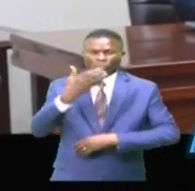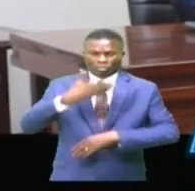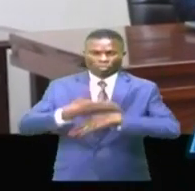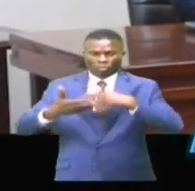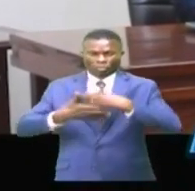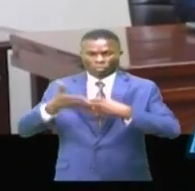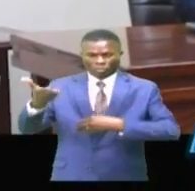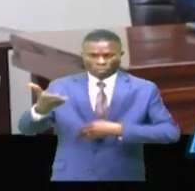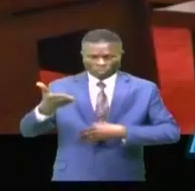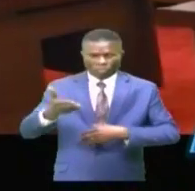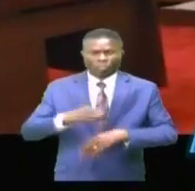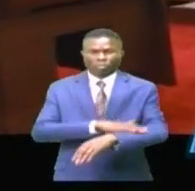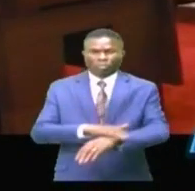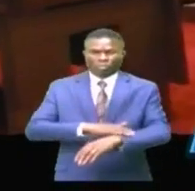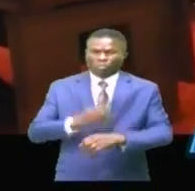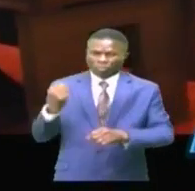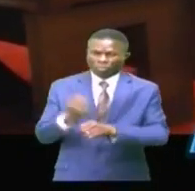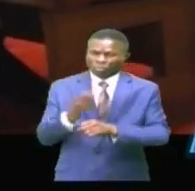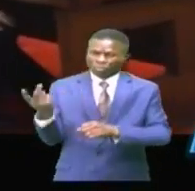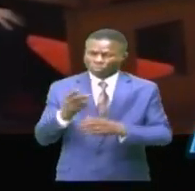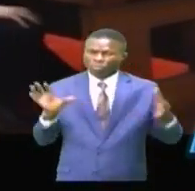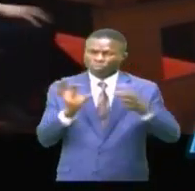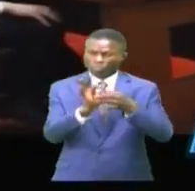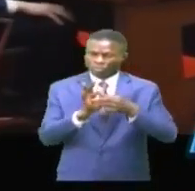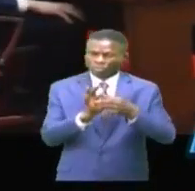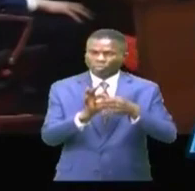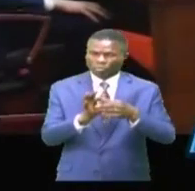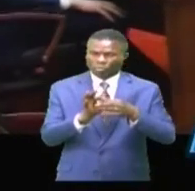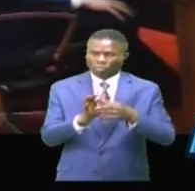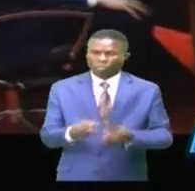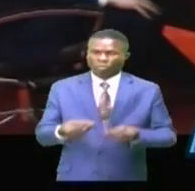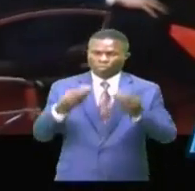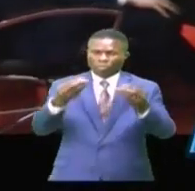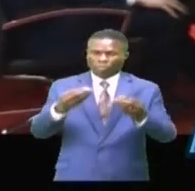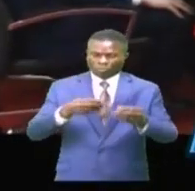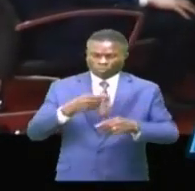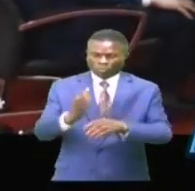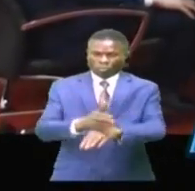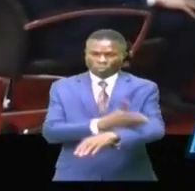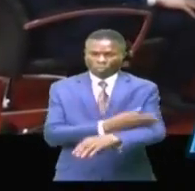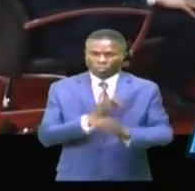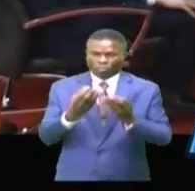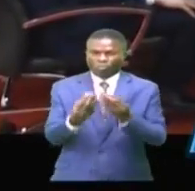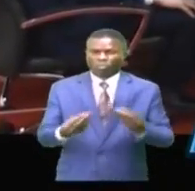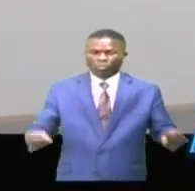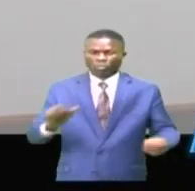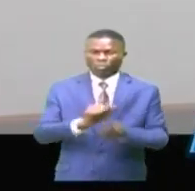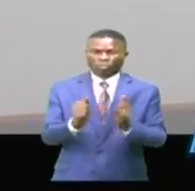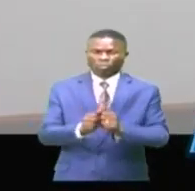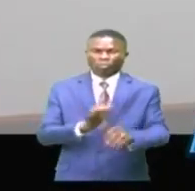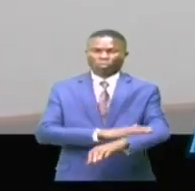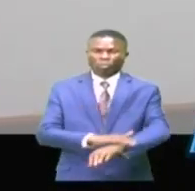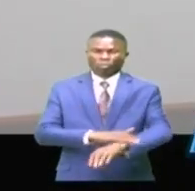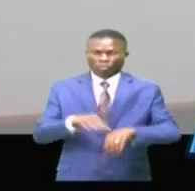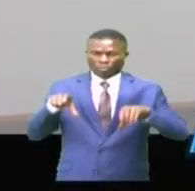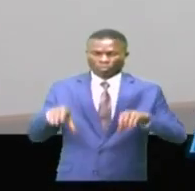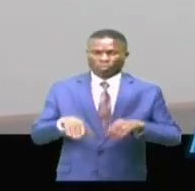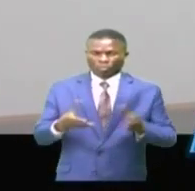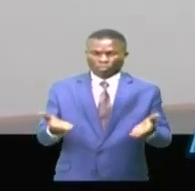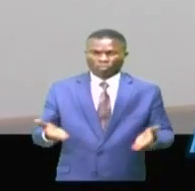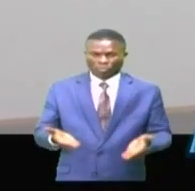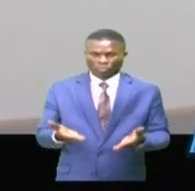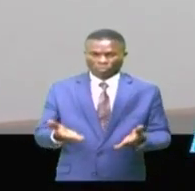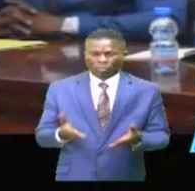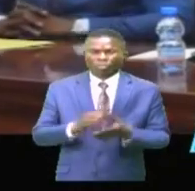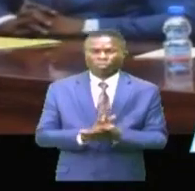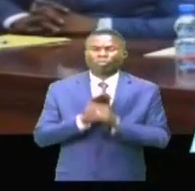construction Corporation travailleront de concerts pour donner un nouvel élan à la résolution de problèmes de schéma de fer en RDC et